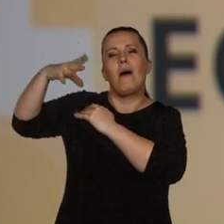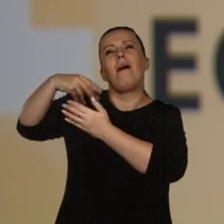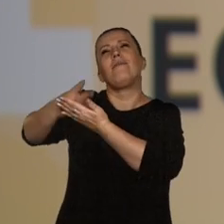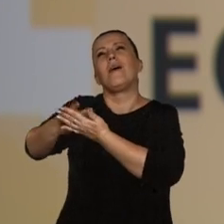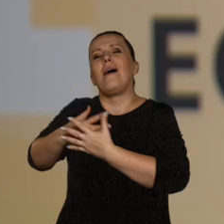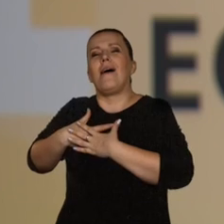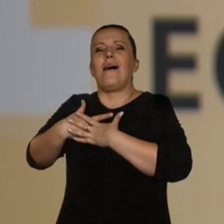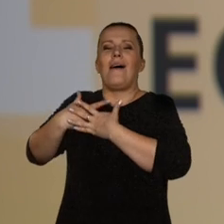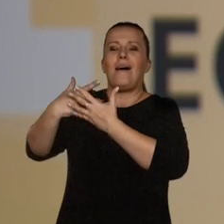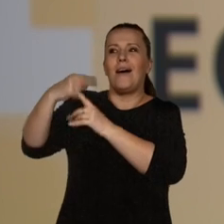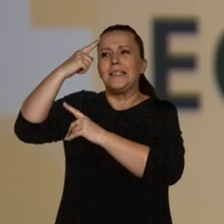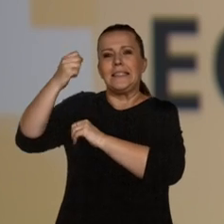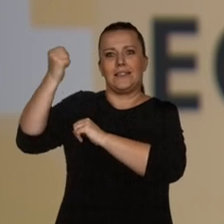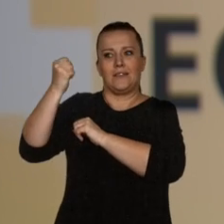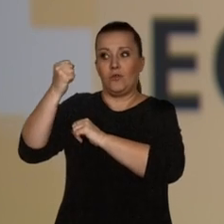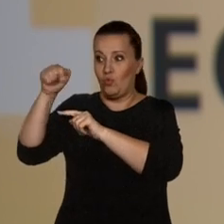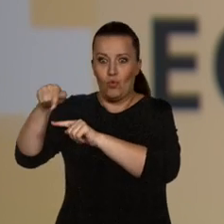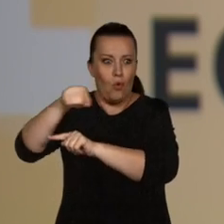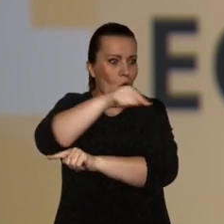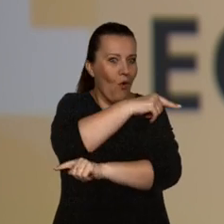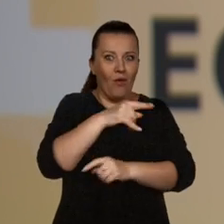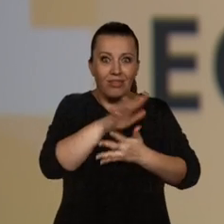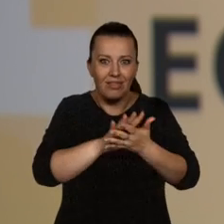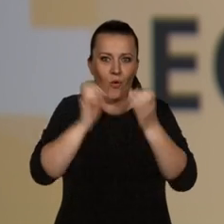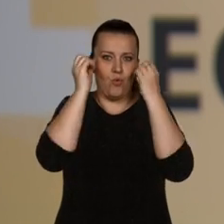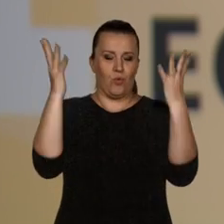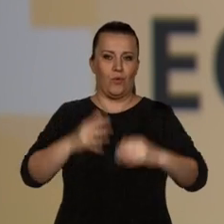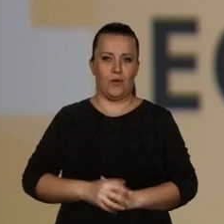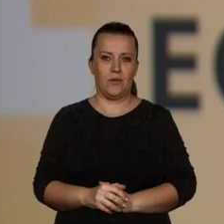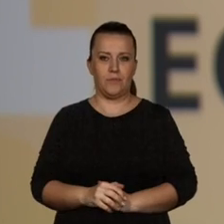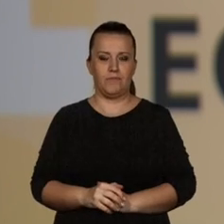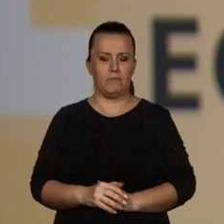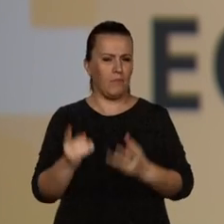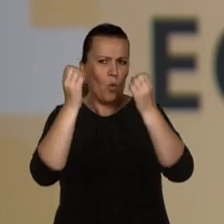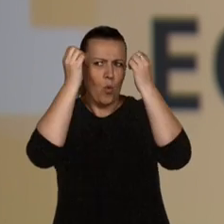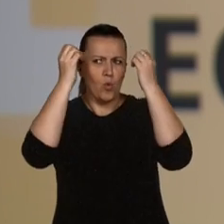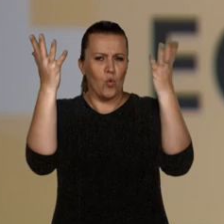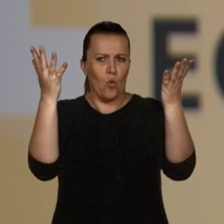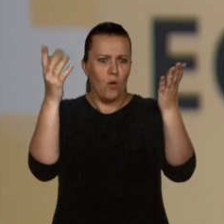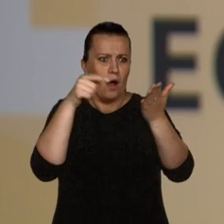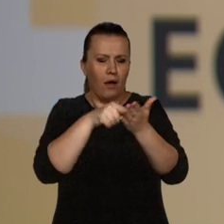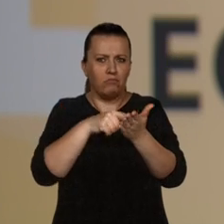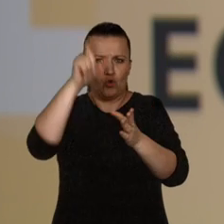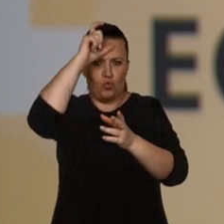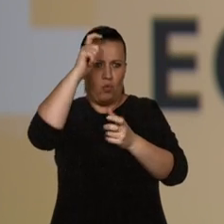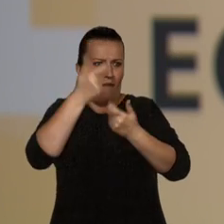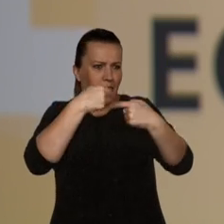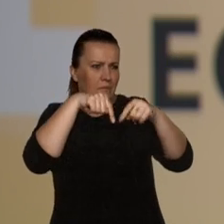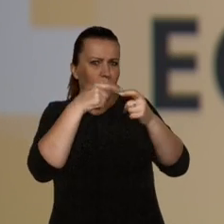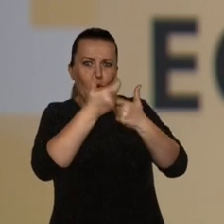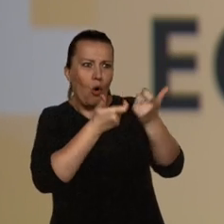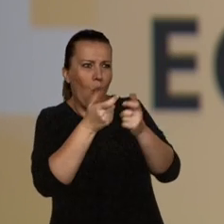tam została ci w pamięci. To wszystko jest tekstem kultury. Chociaż kultura przecież to jest to, co człowiek